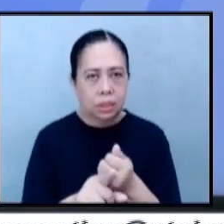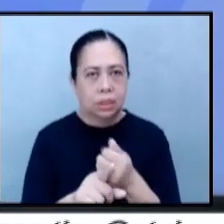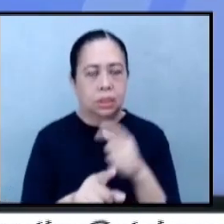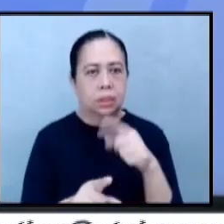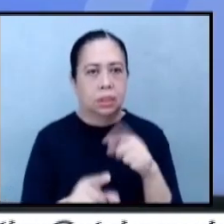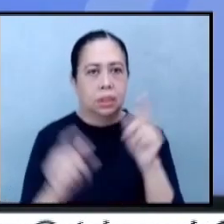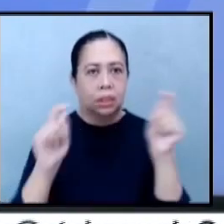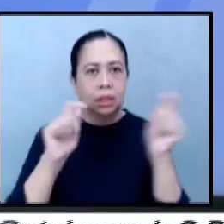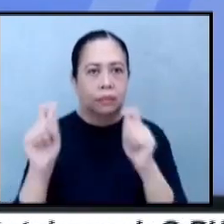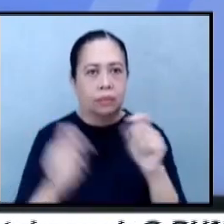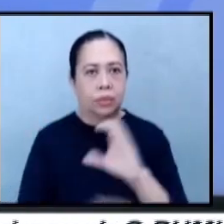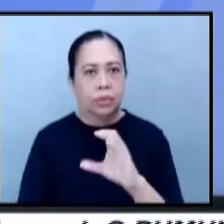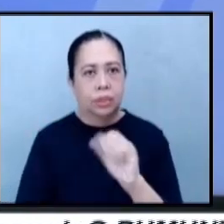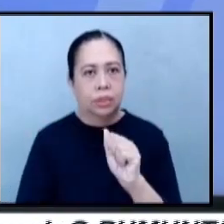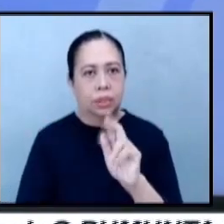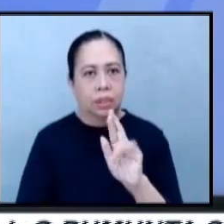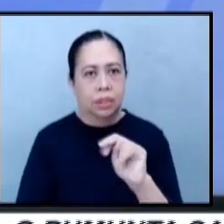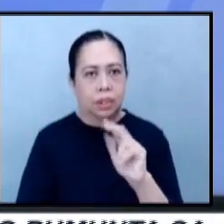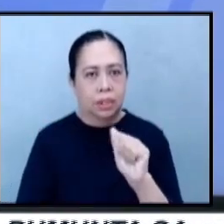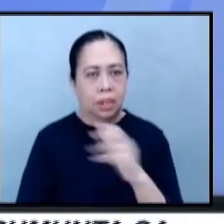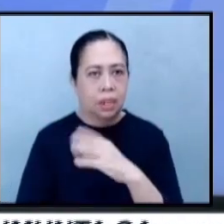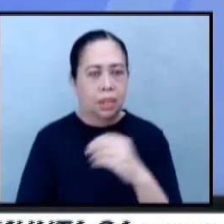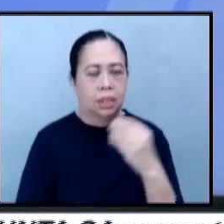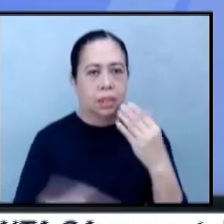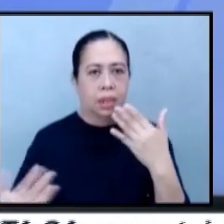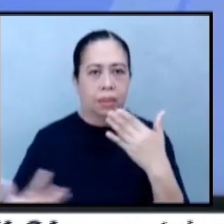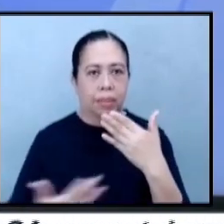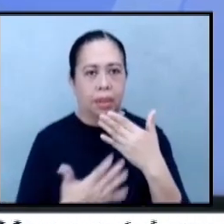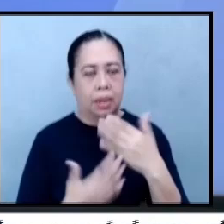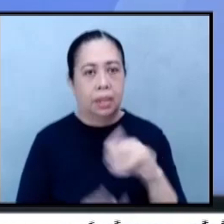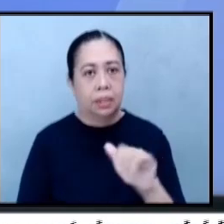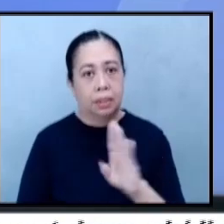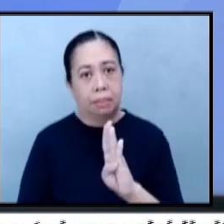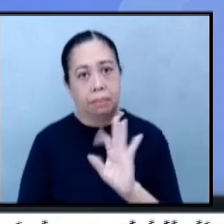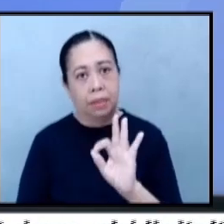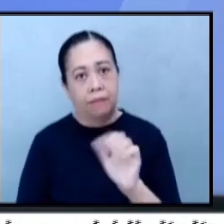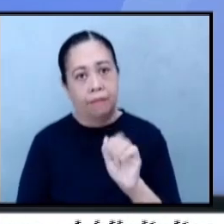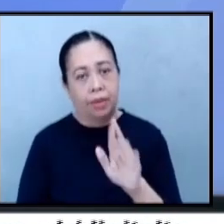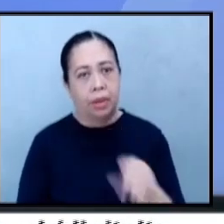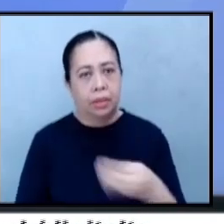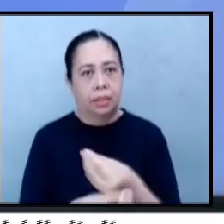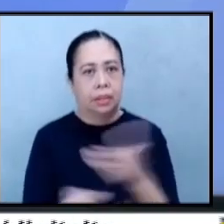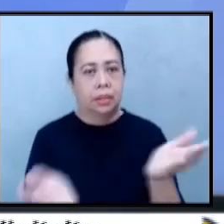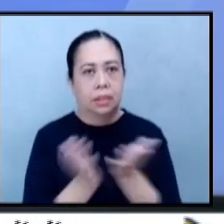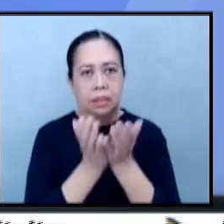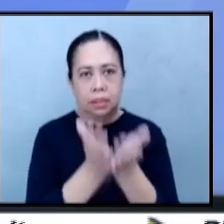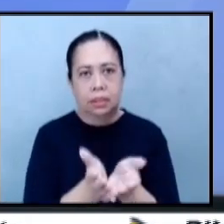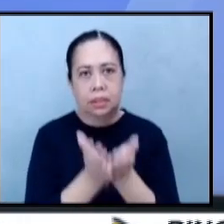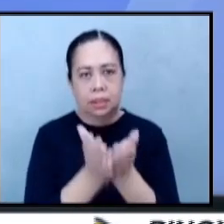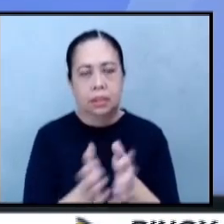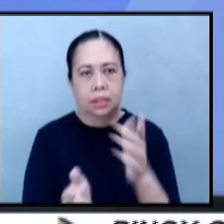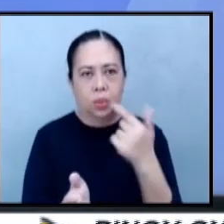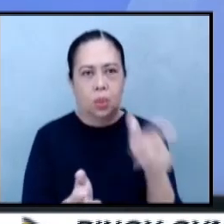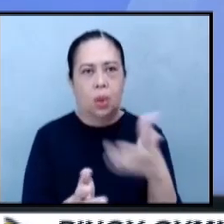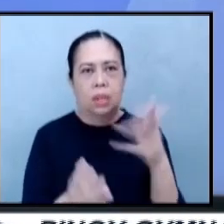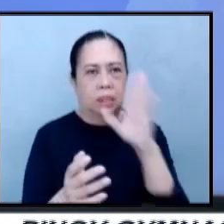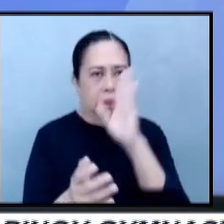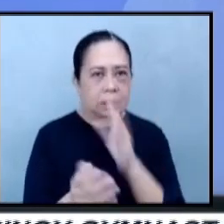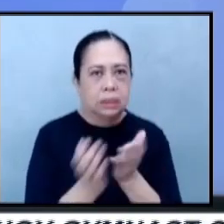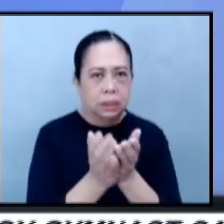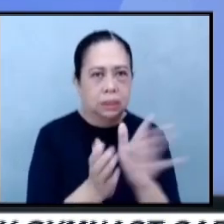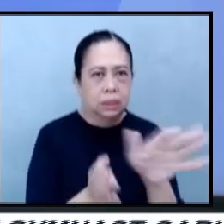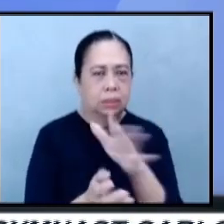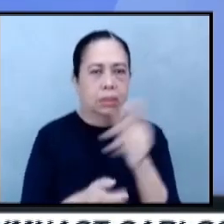Karina at Habaga. Gaya ng BFAR na nabigay ng mga bangka sa mga naapektuhang mangingisda. Si Bien Manalo sa